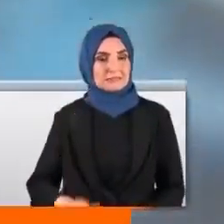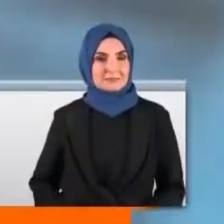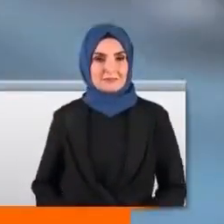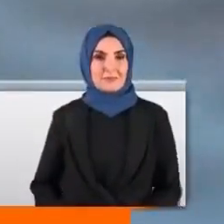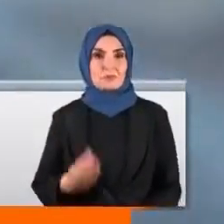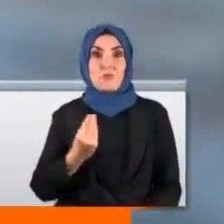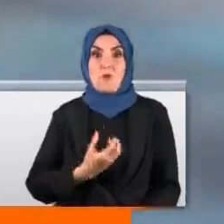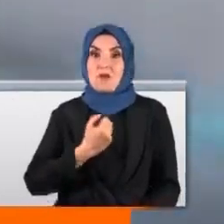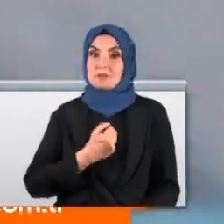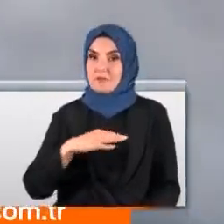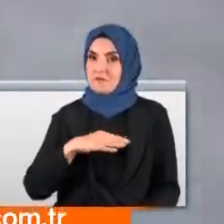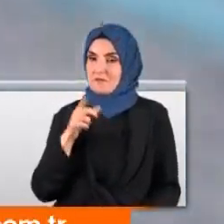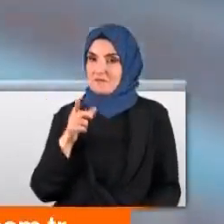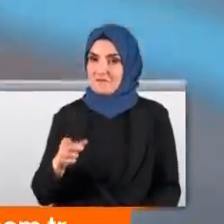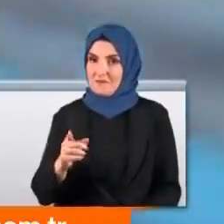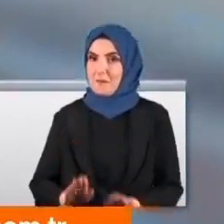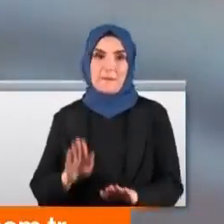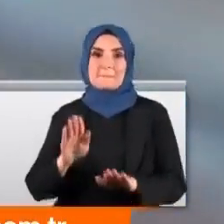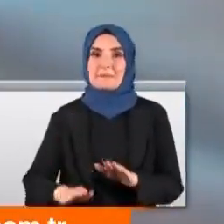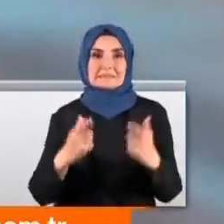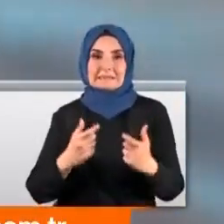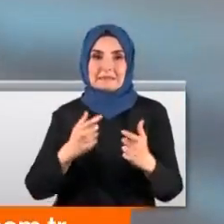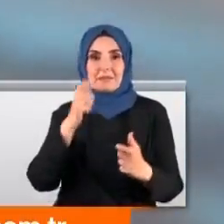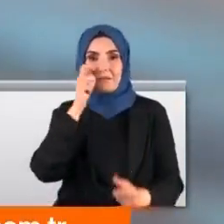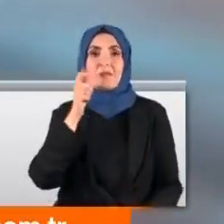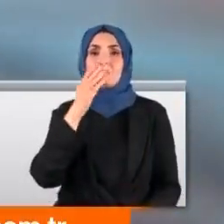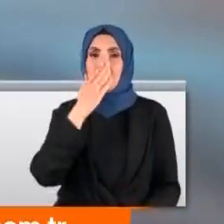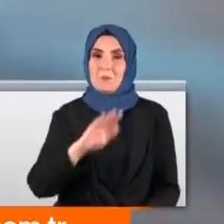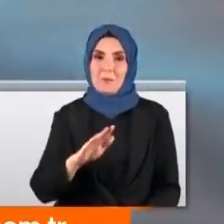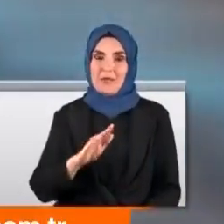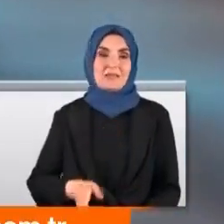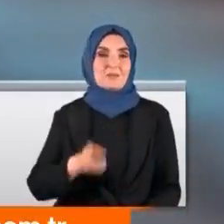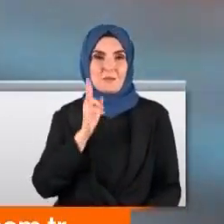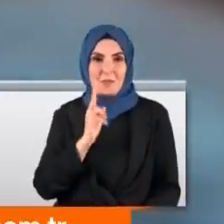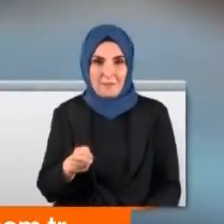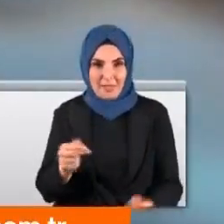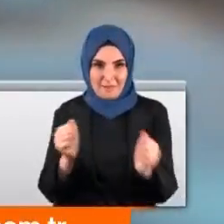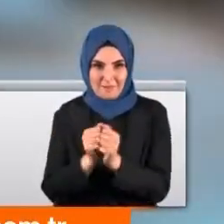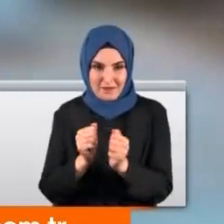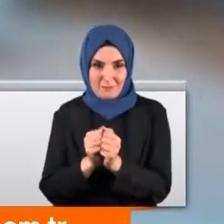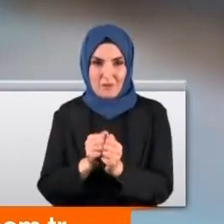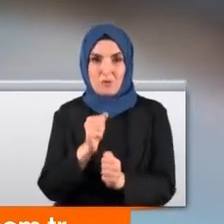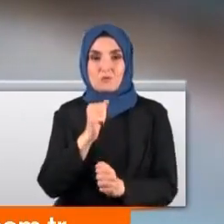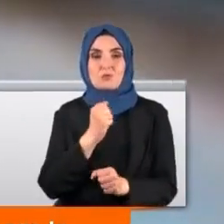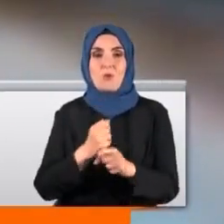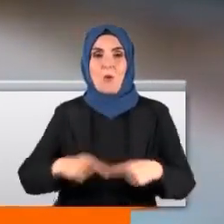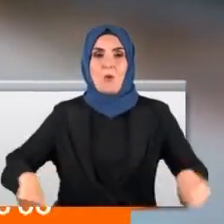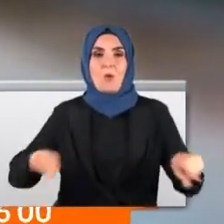Çok heyecanlanmış olacak ki bastığı yere bile dikkat etmedi. Sonunda balıkla birlikte kendini gölün içinde buldu.